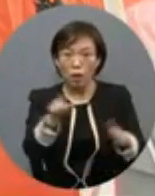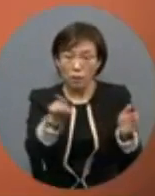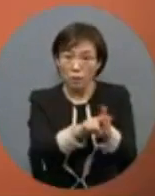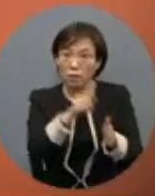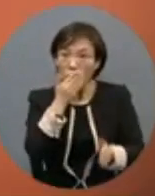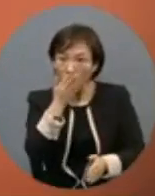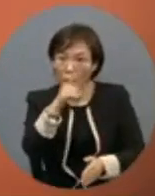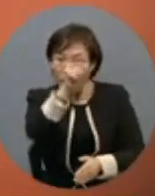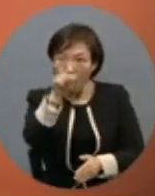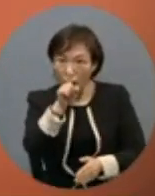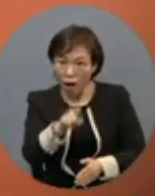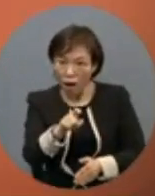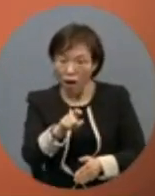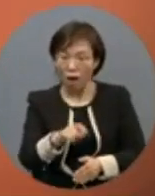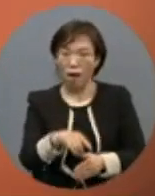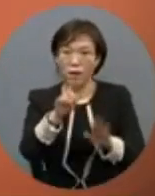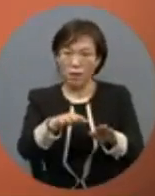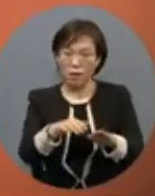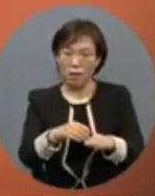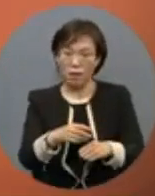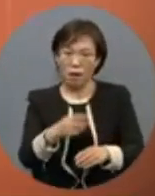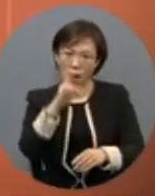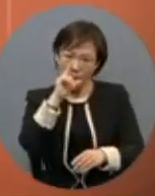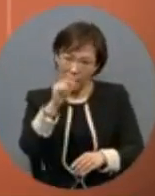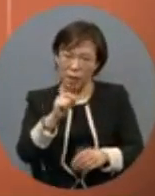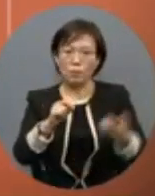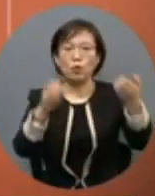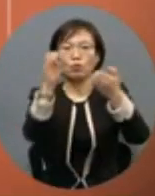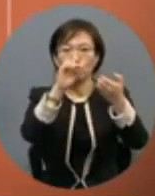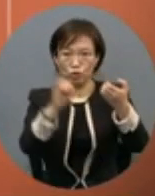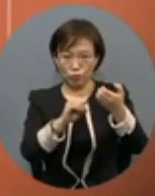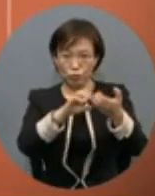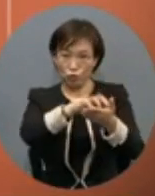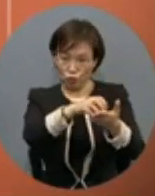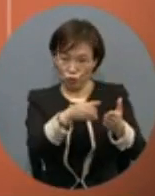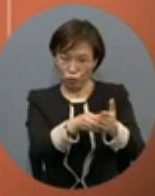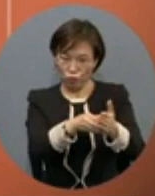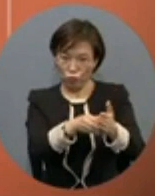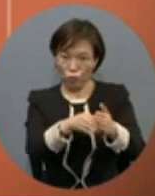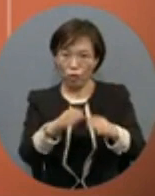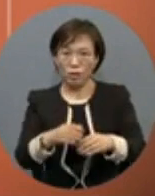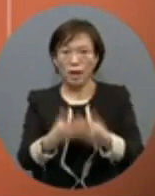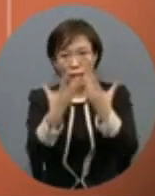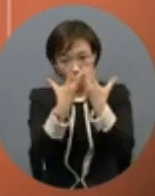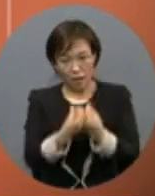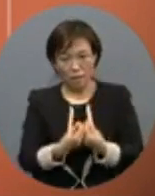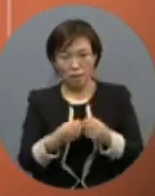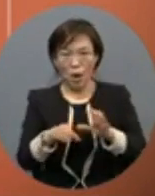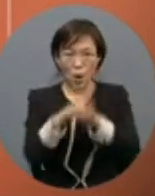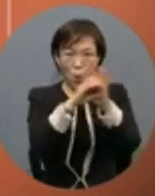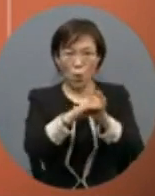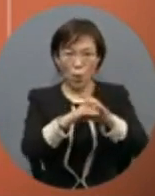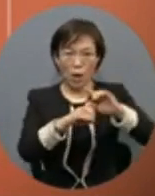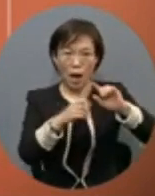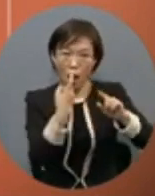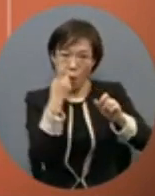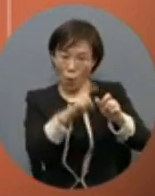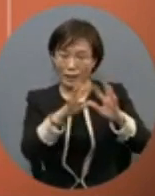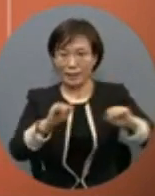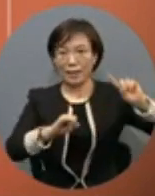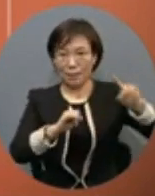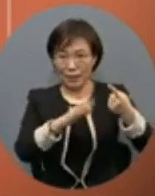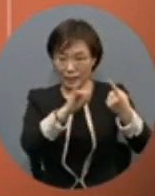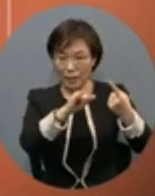있는 합니다 신속한 검사의 민감도는 90% 인데 이는 코론 알고 에 걸린 사람 100명을 검사 했을 때